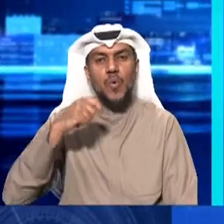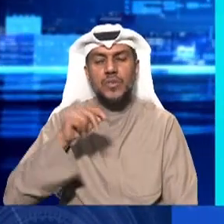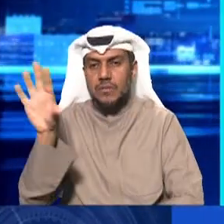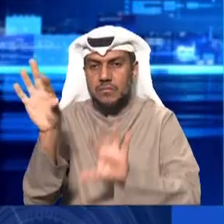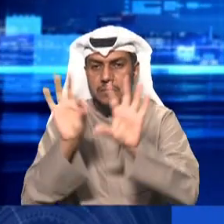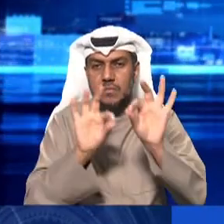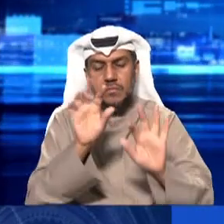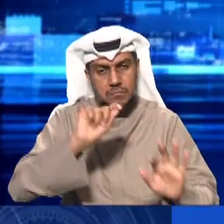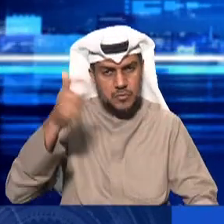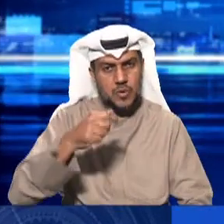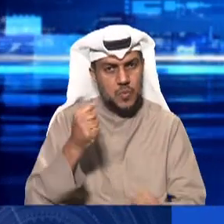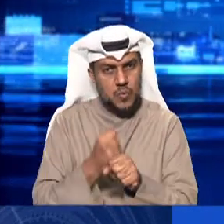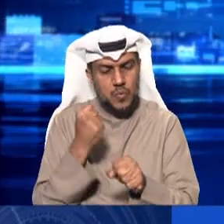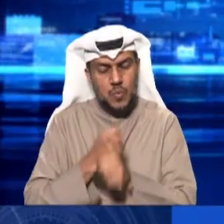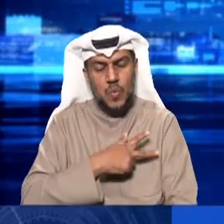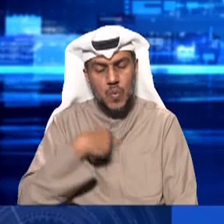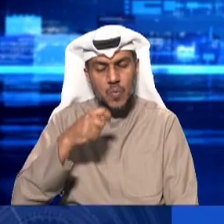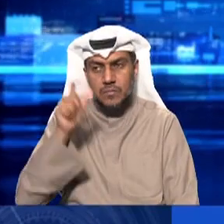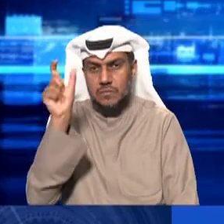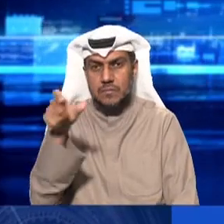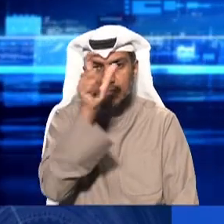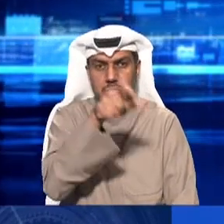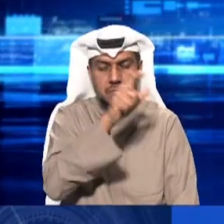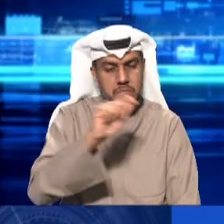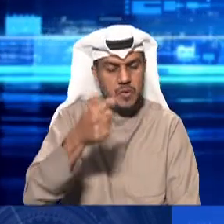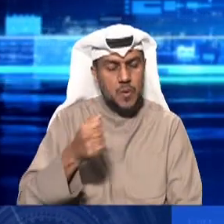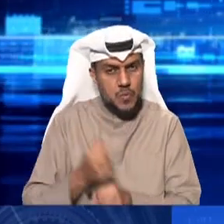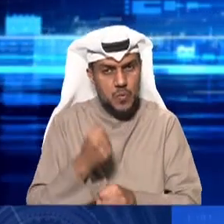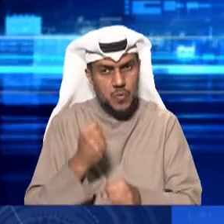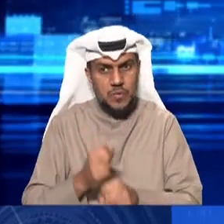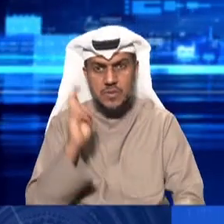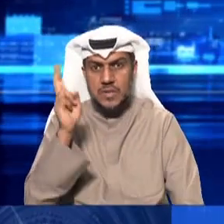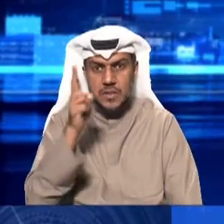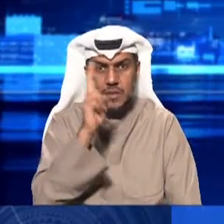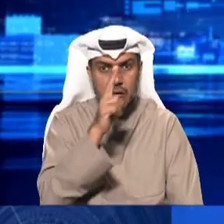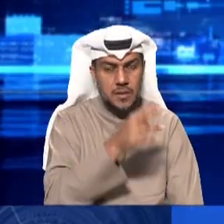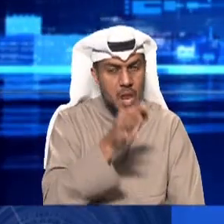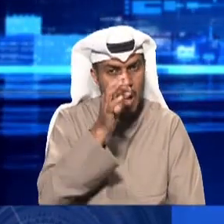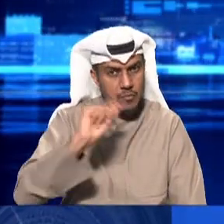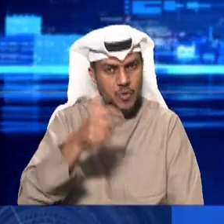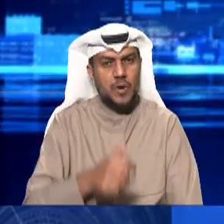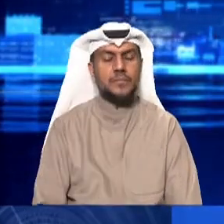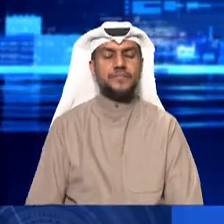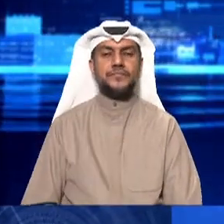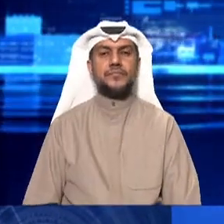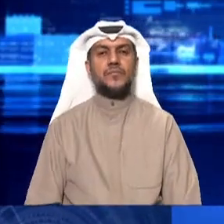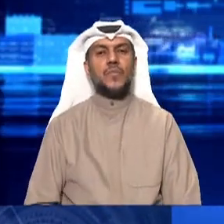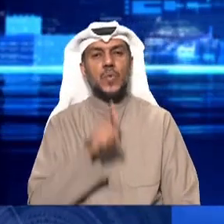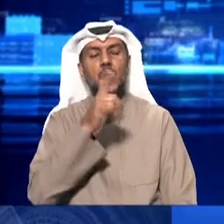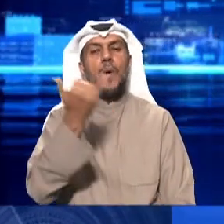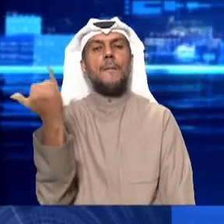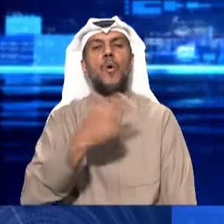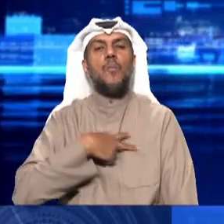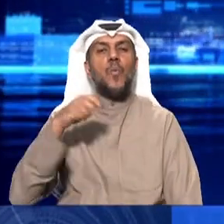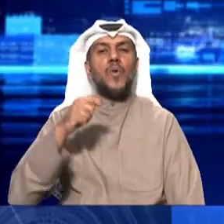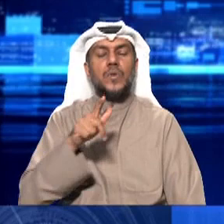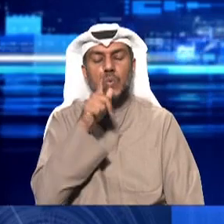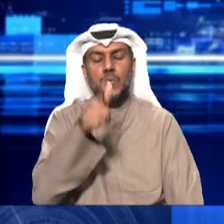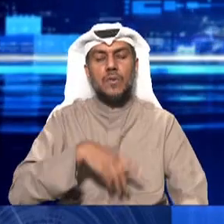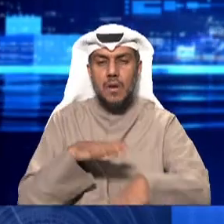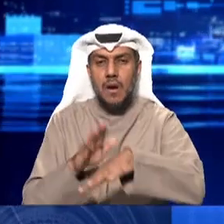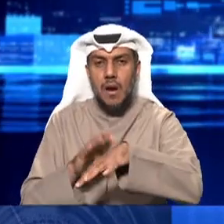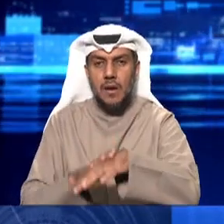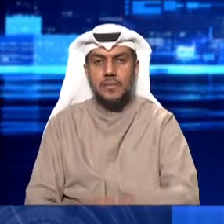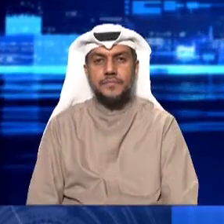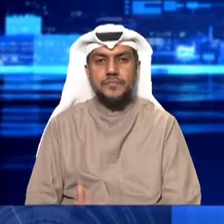يحقق متطلبات المرحلة المقبلة ومواجهة تحدياتها المتعددة. وشدد الوزير على رغبة سمو رئيس مجلس